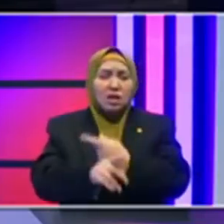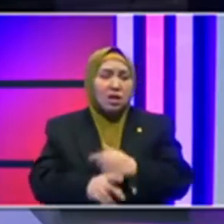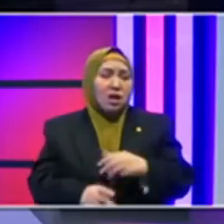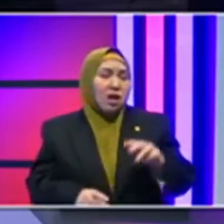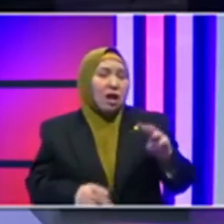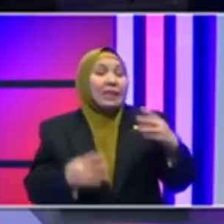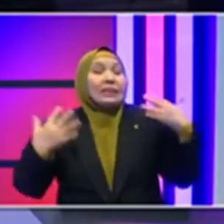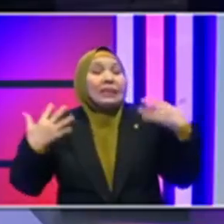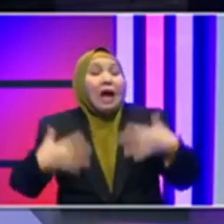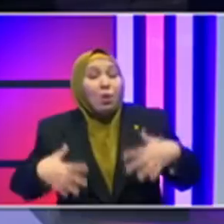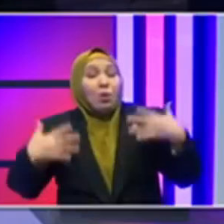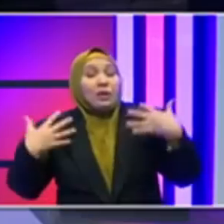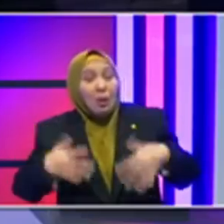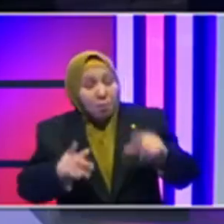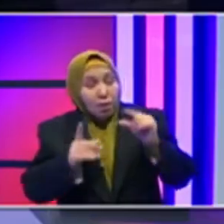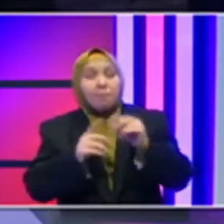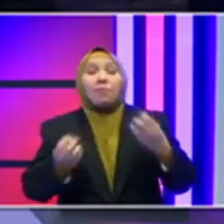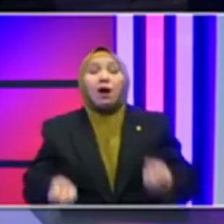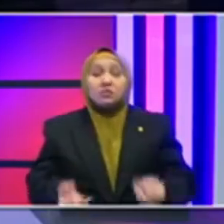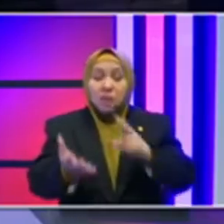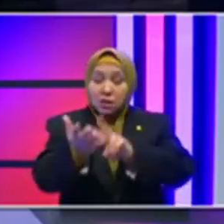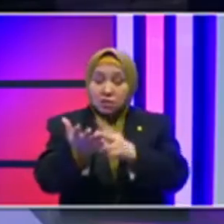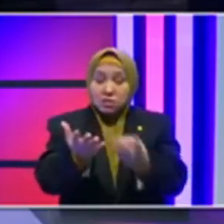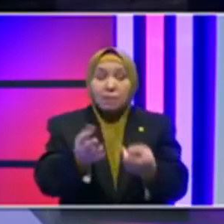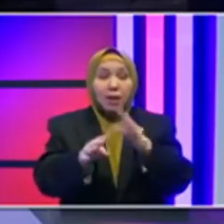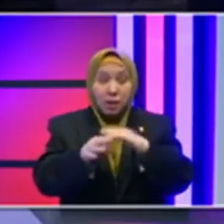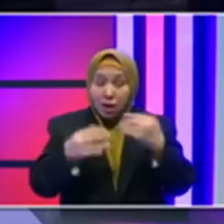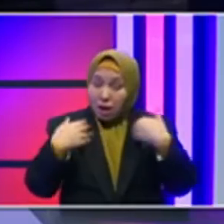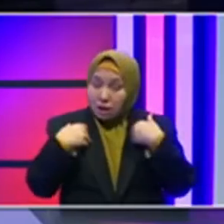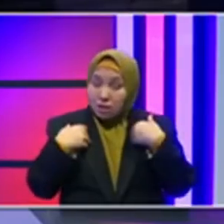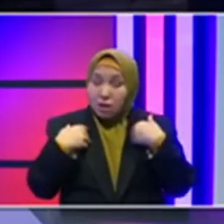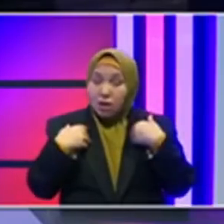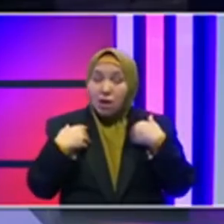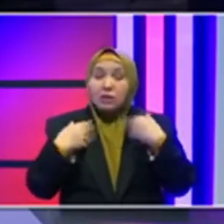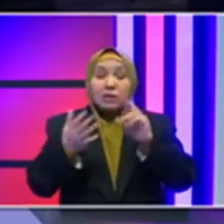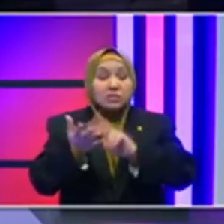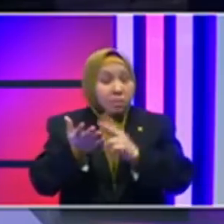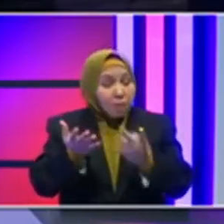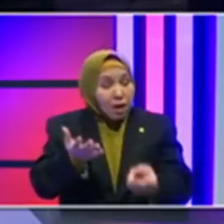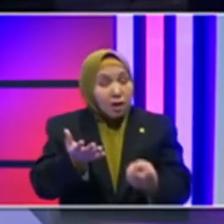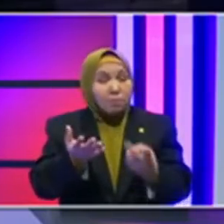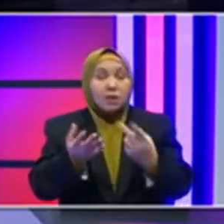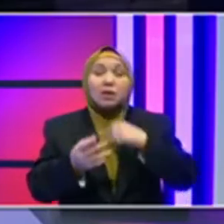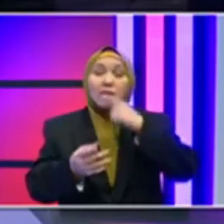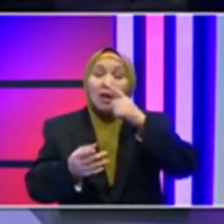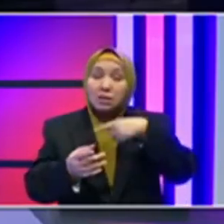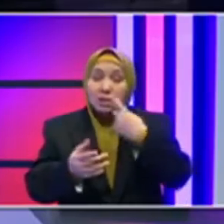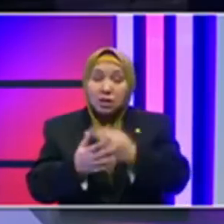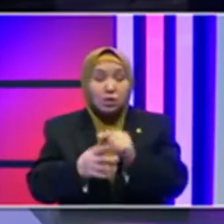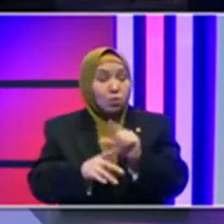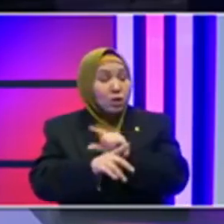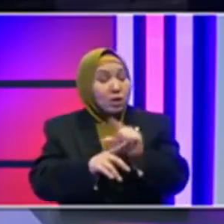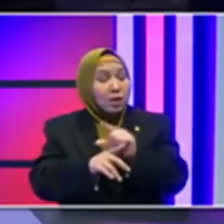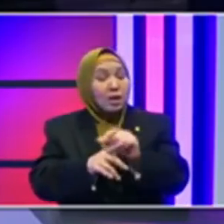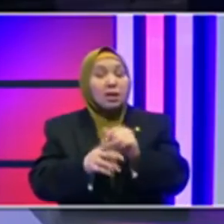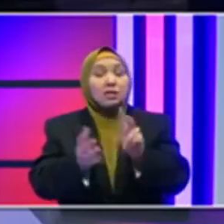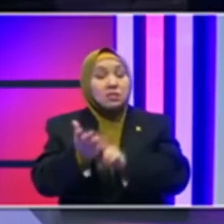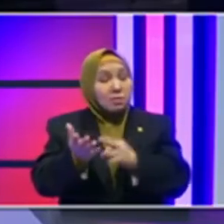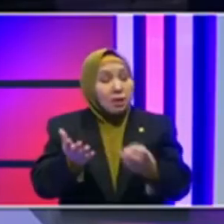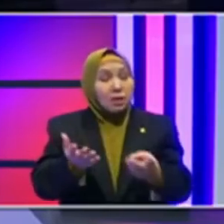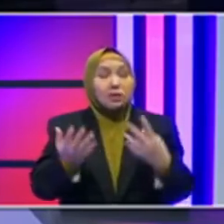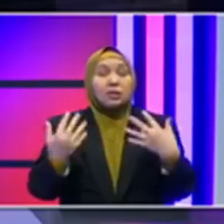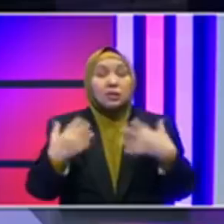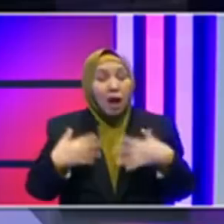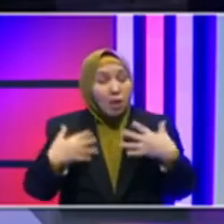takut juga diterjemahkan Kalau tuan ada mushaf yang ada terjemahan perkata digunakan juga terjemahan takut